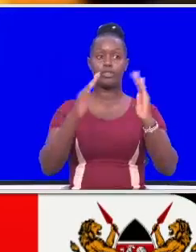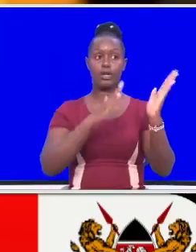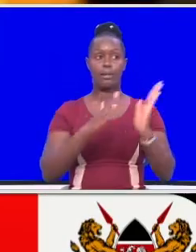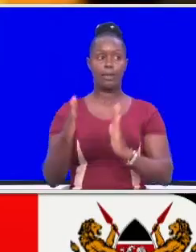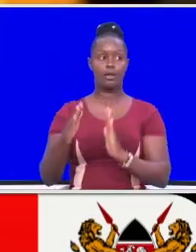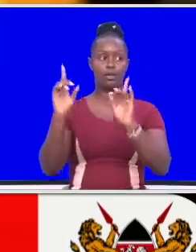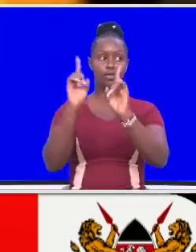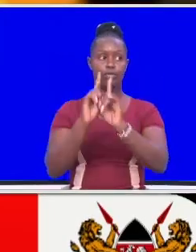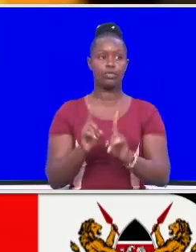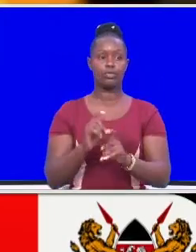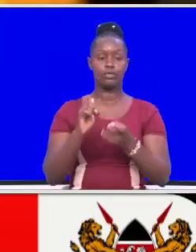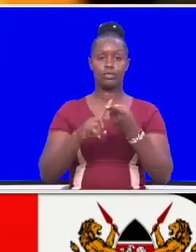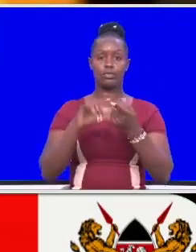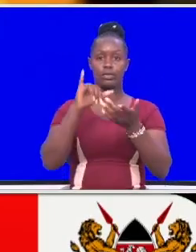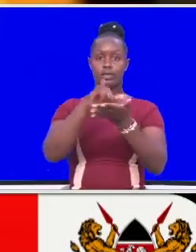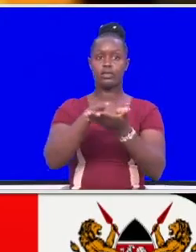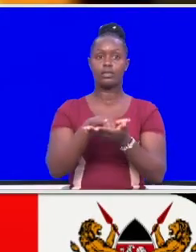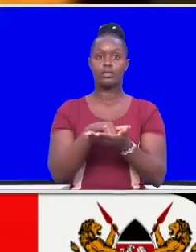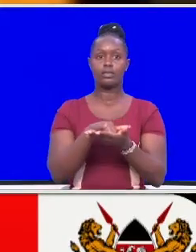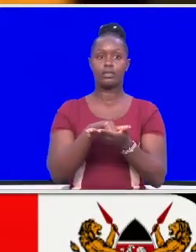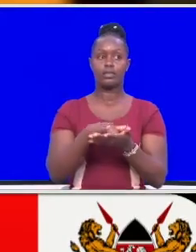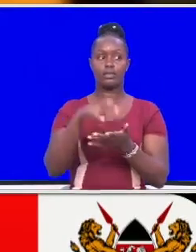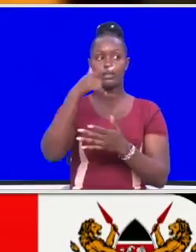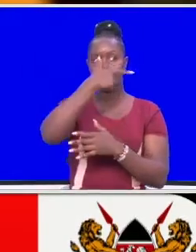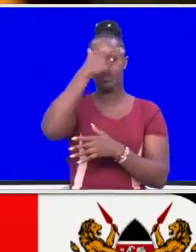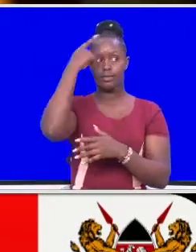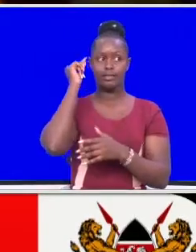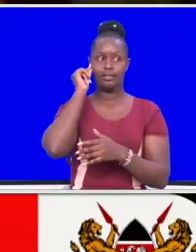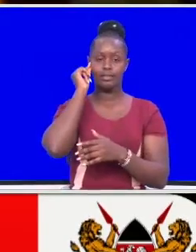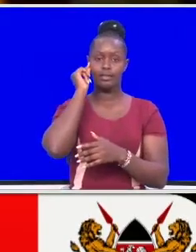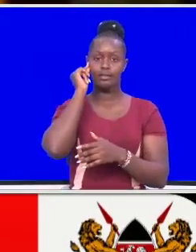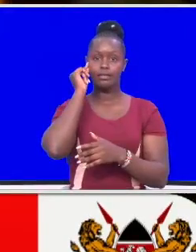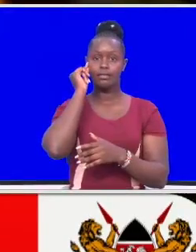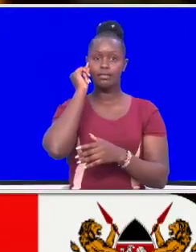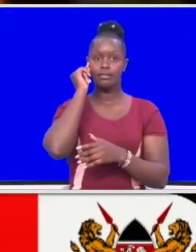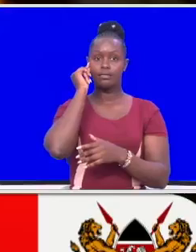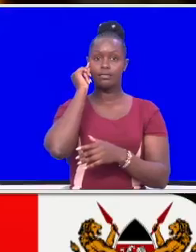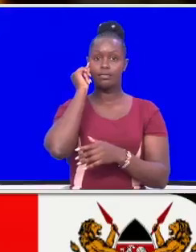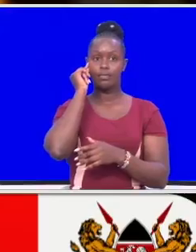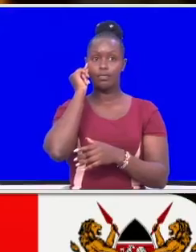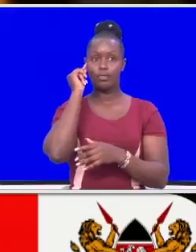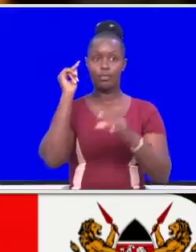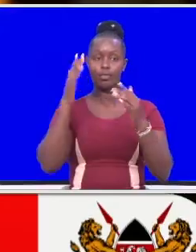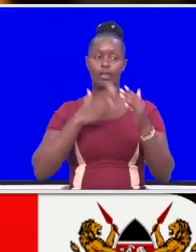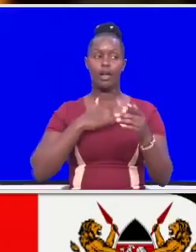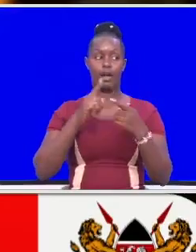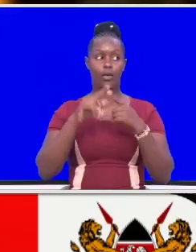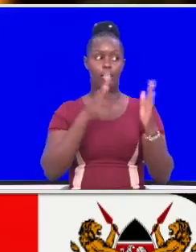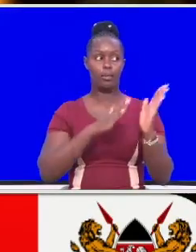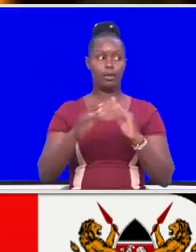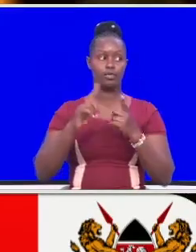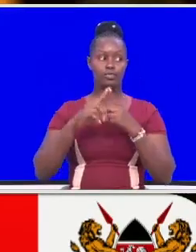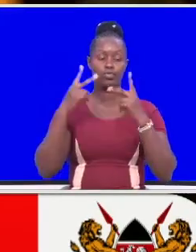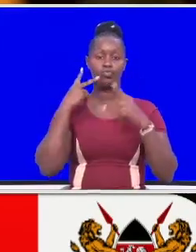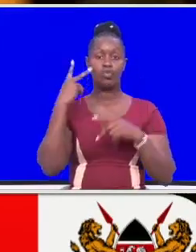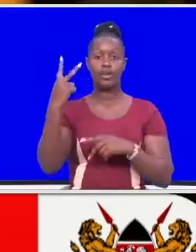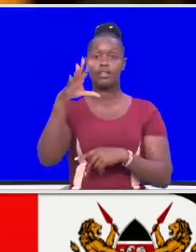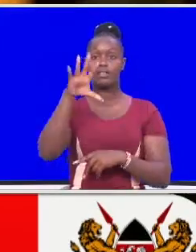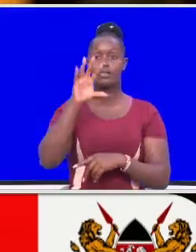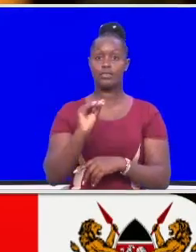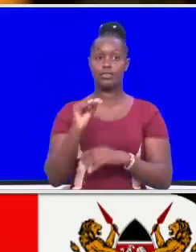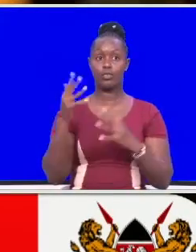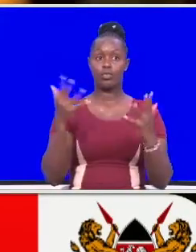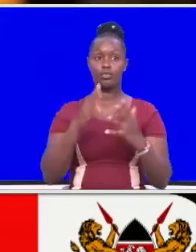in the Big Four. Because our plan is to build 250 housing units every